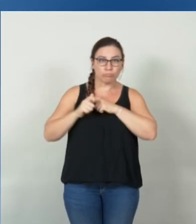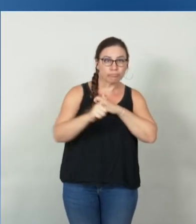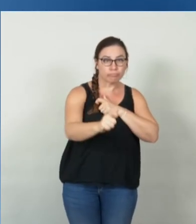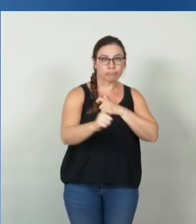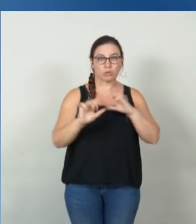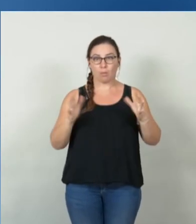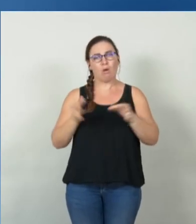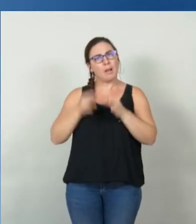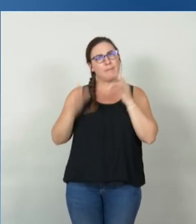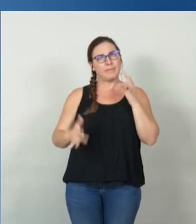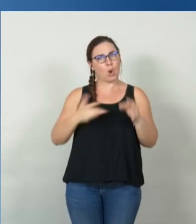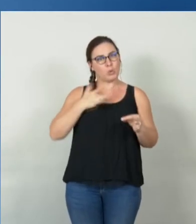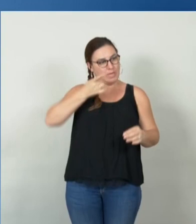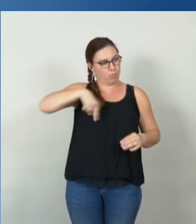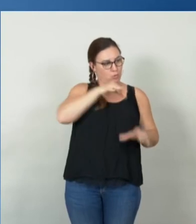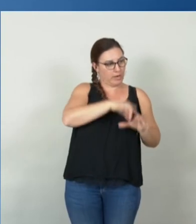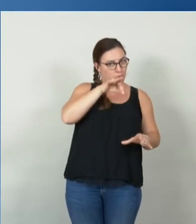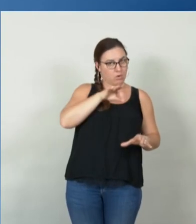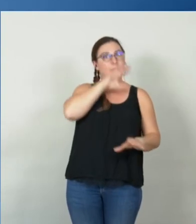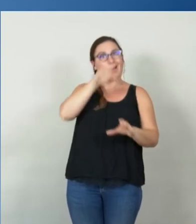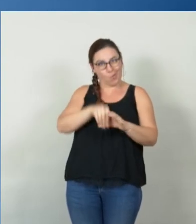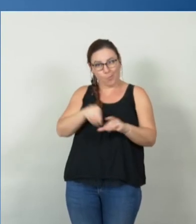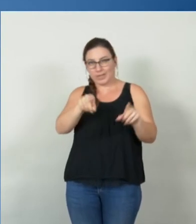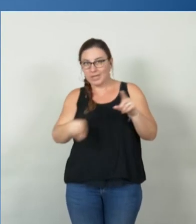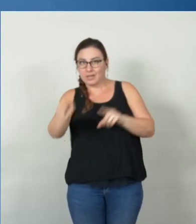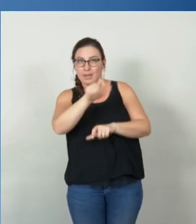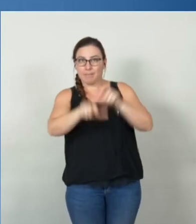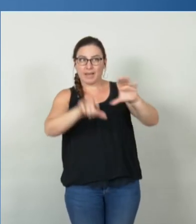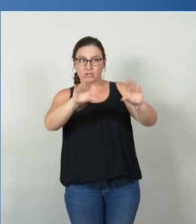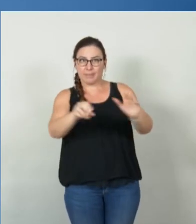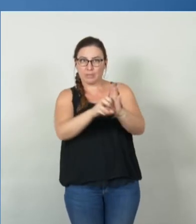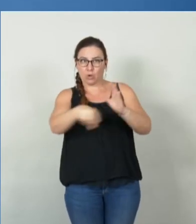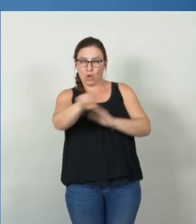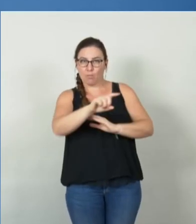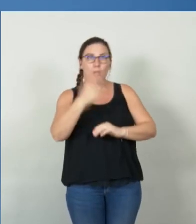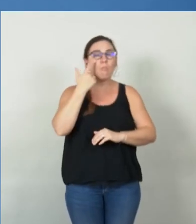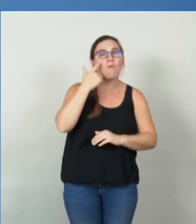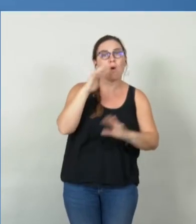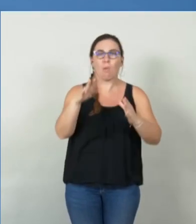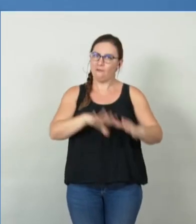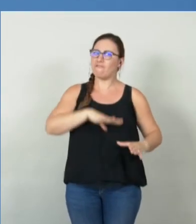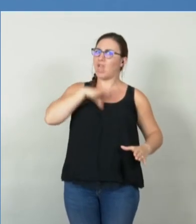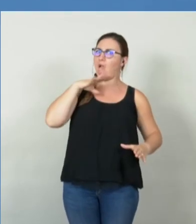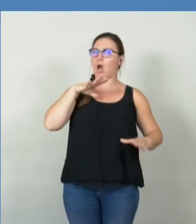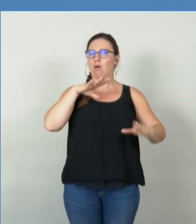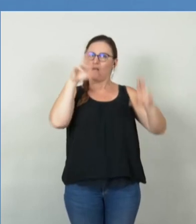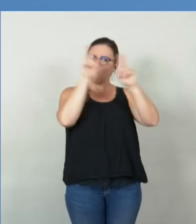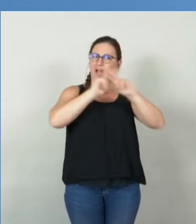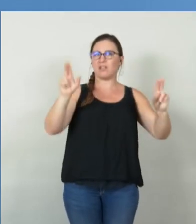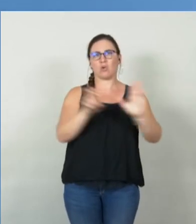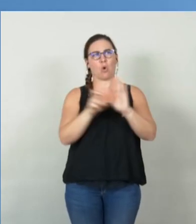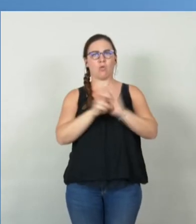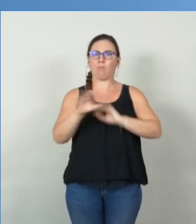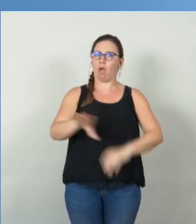pense que c'est un bilan qui est utile pour les élus mais aussi pour les grenobloises et les grenoblois qui sont voilà fiers de le l'internationalité de leur ville et